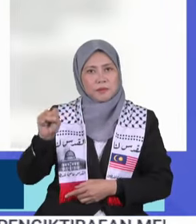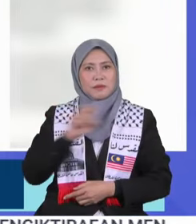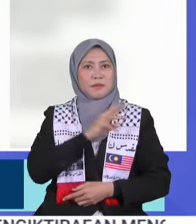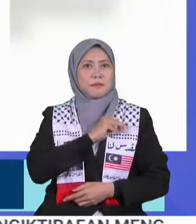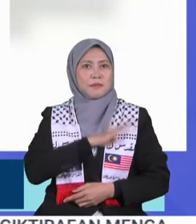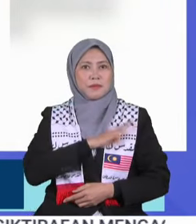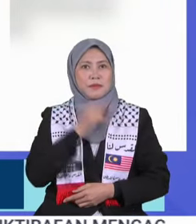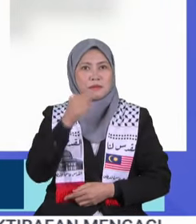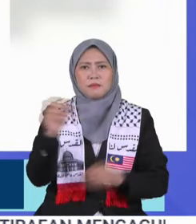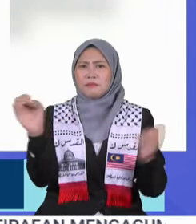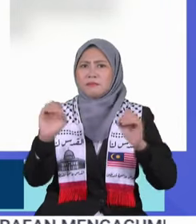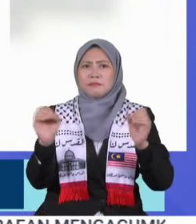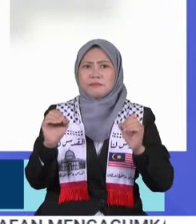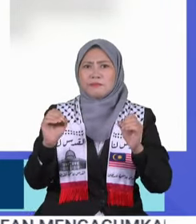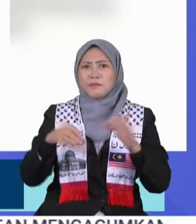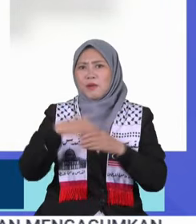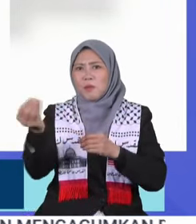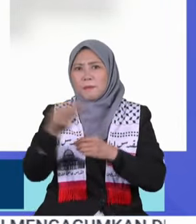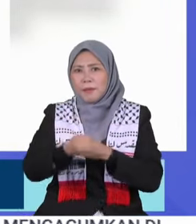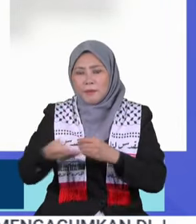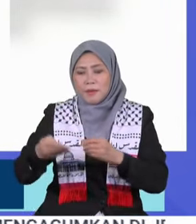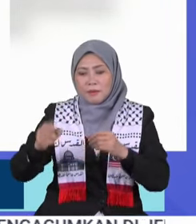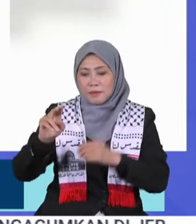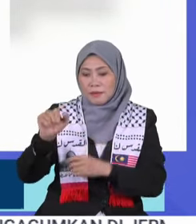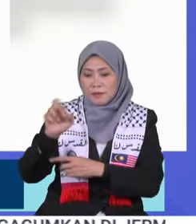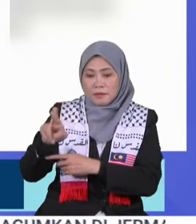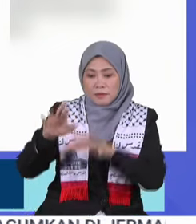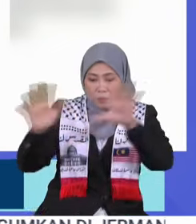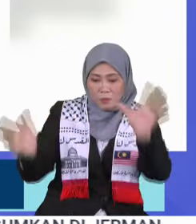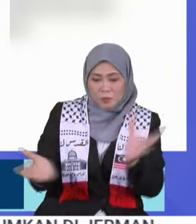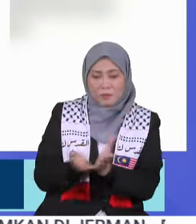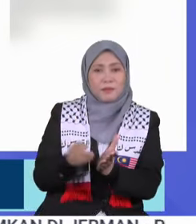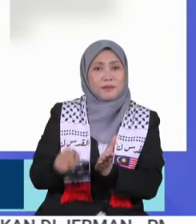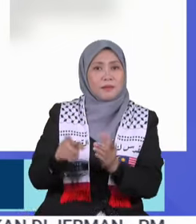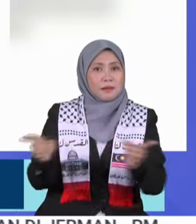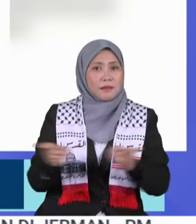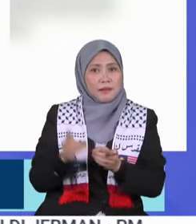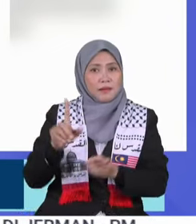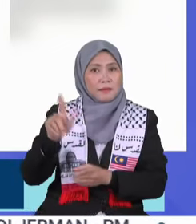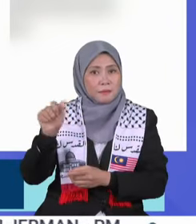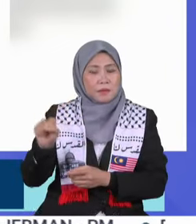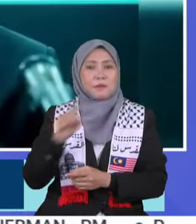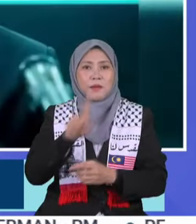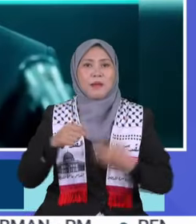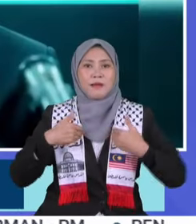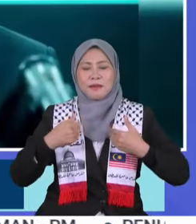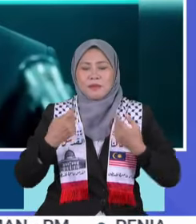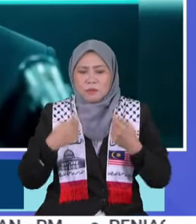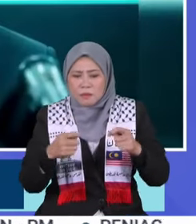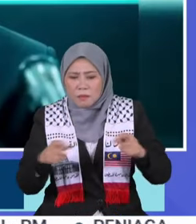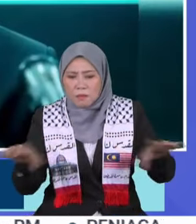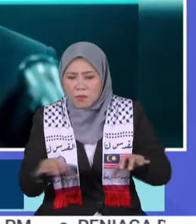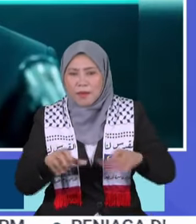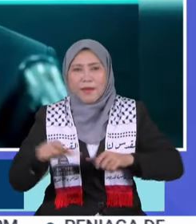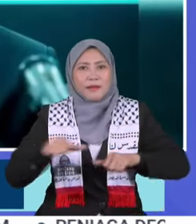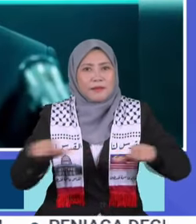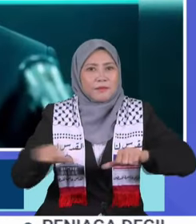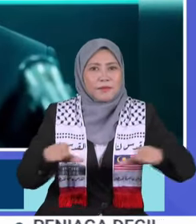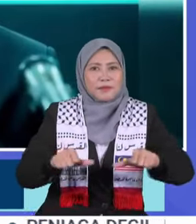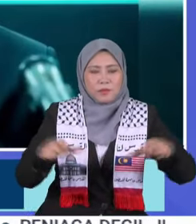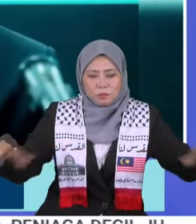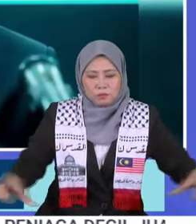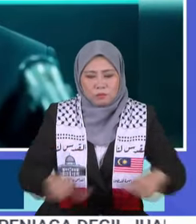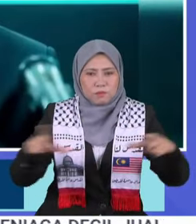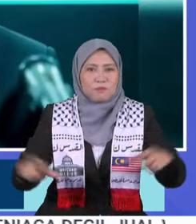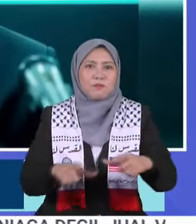berkata tiada sebarang aktiviti pengeluaran bahan nadir bumi di daerah Lipis meskipun terdapat cubaan untuk melakukan aktiviti